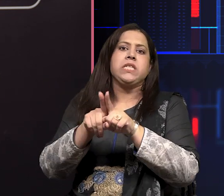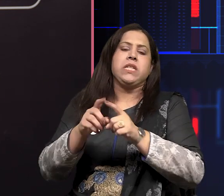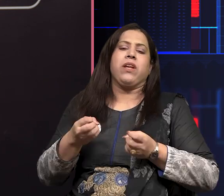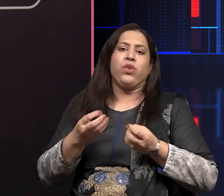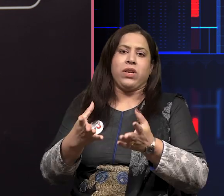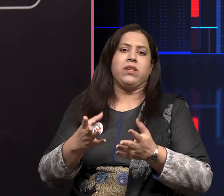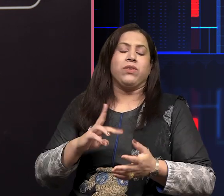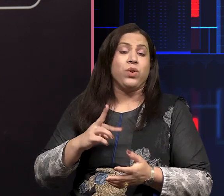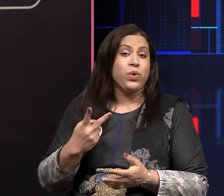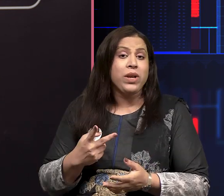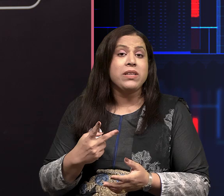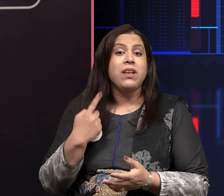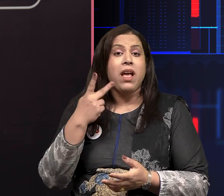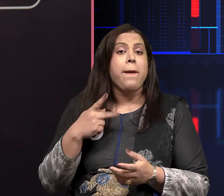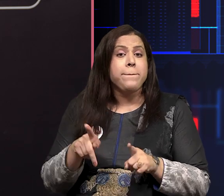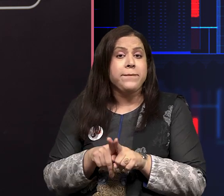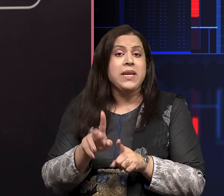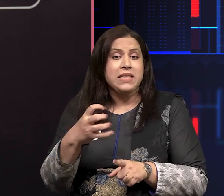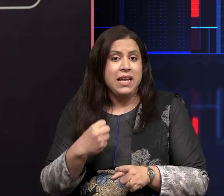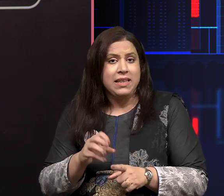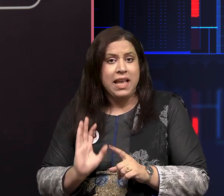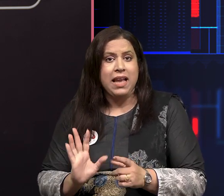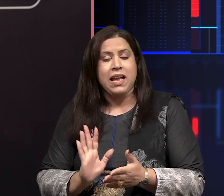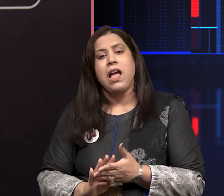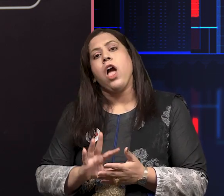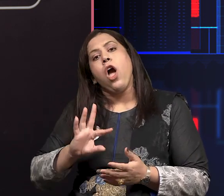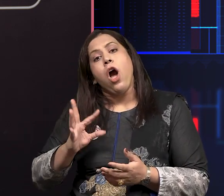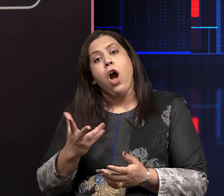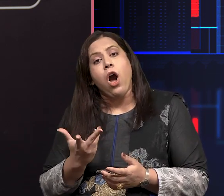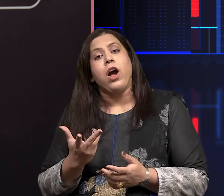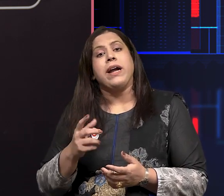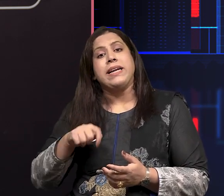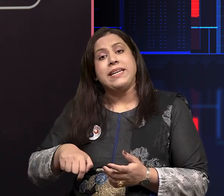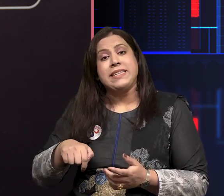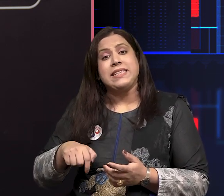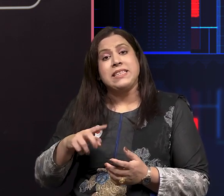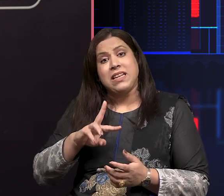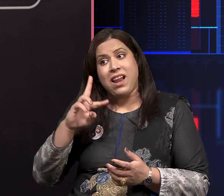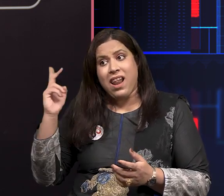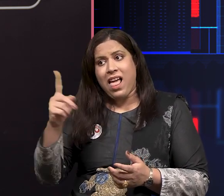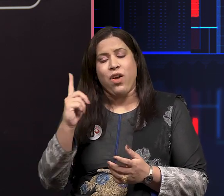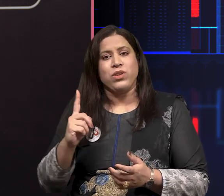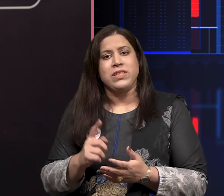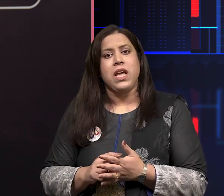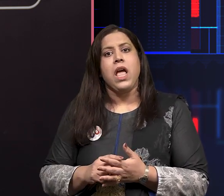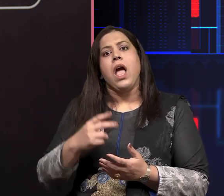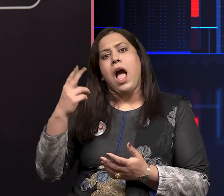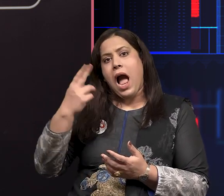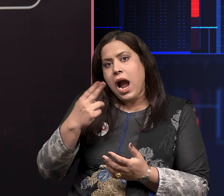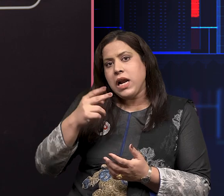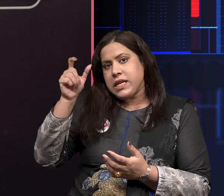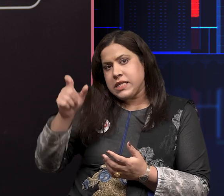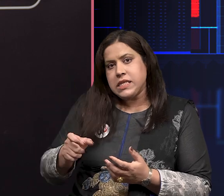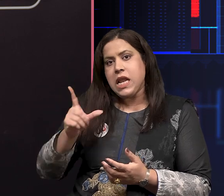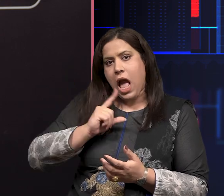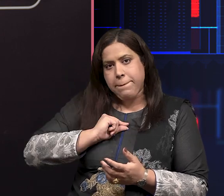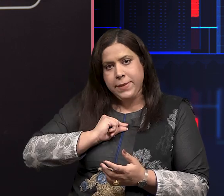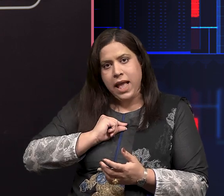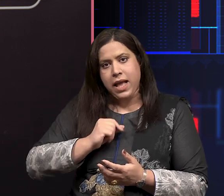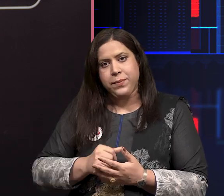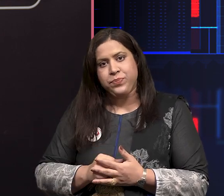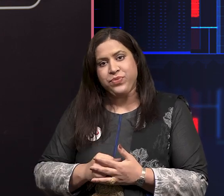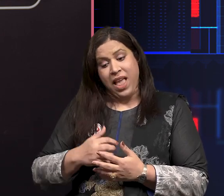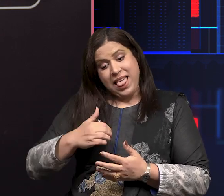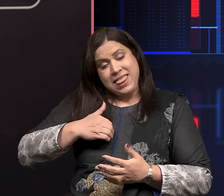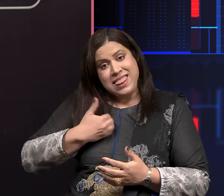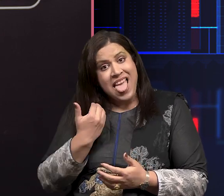is flawed. लेकिन जब आर्टिस्ट अपना सेल्फ को डिस्कवर करते हैं, नए मीडियम्स